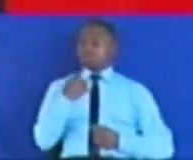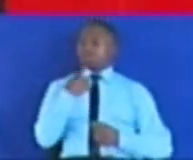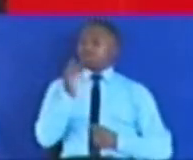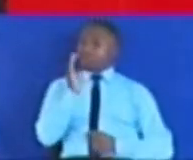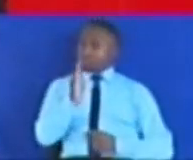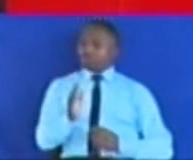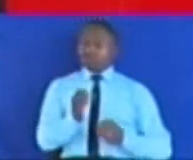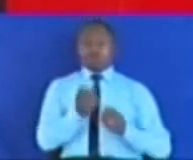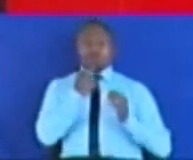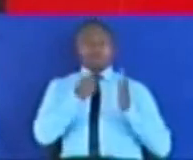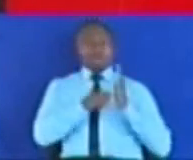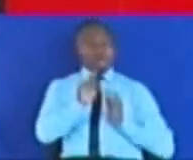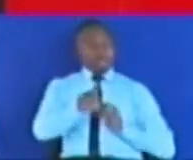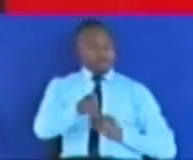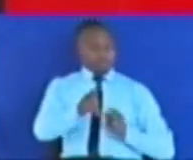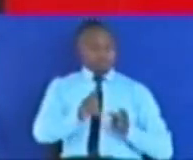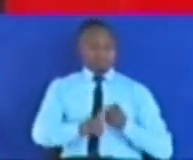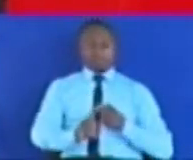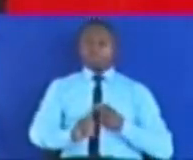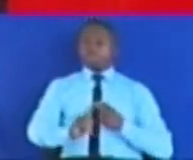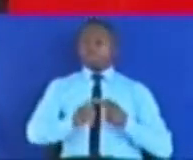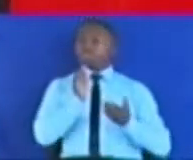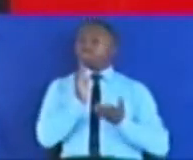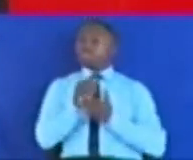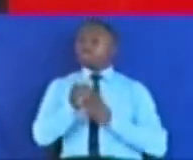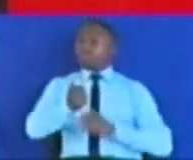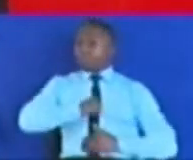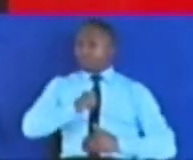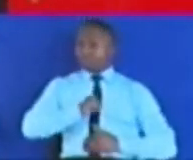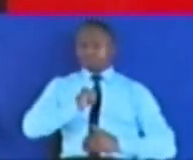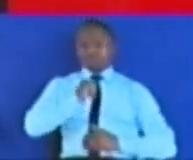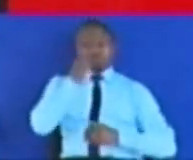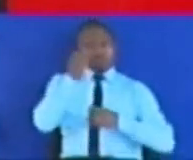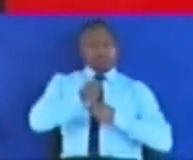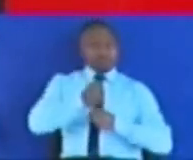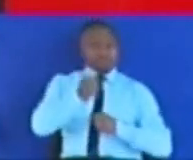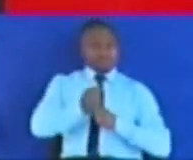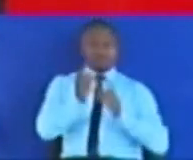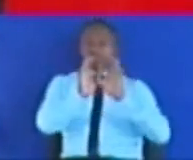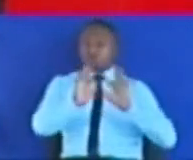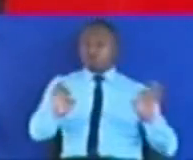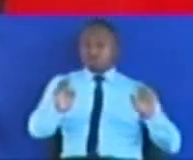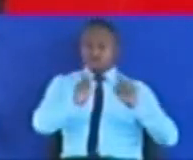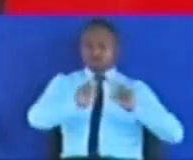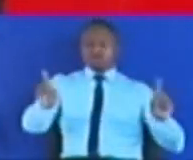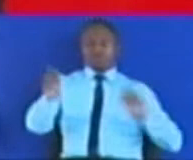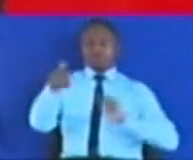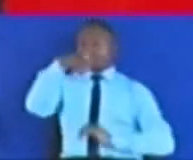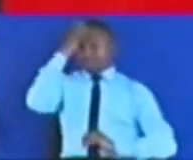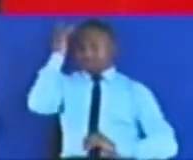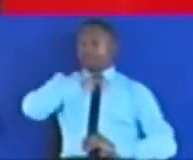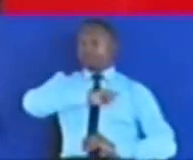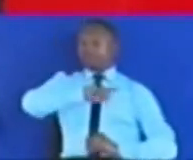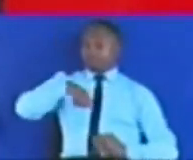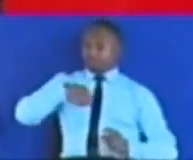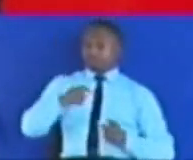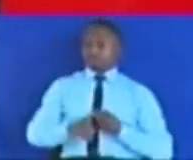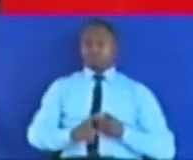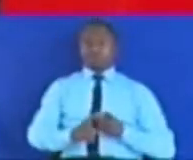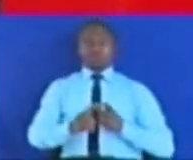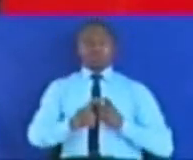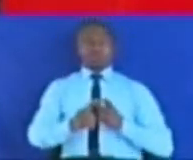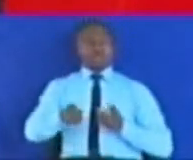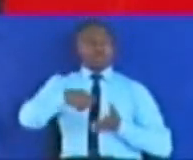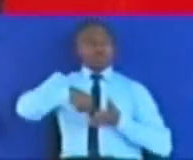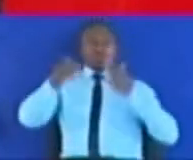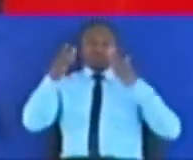kwamba tunakuwa tunaona kwamba private sector zinafanya vizuri ukilinganisha na sisi ambao ni serikali na huduma, vituo